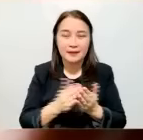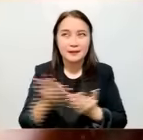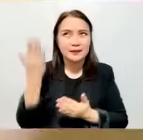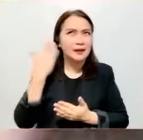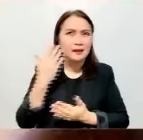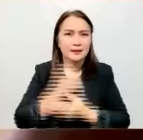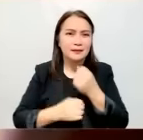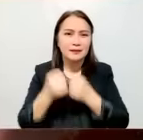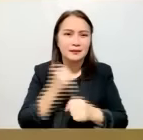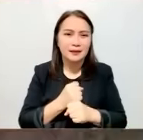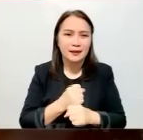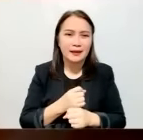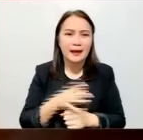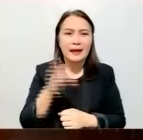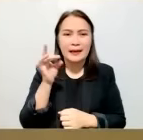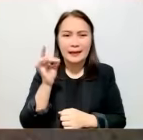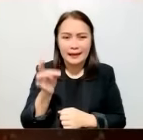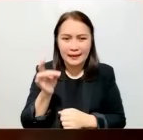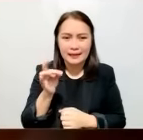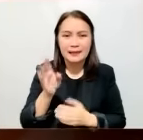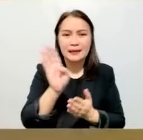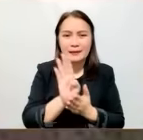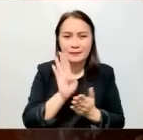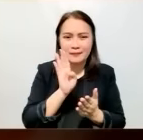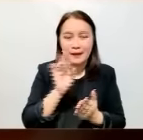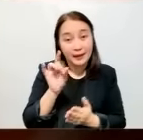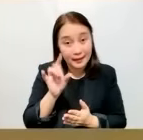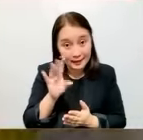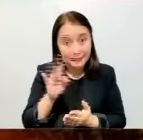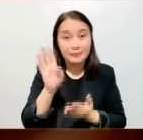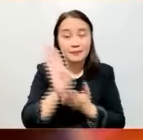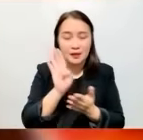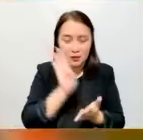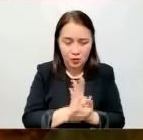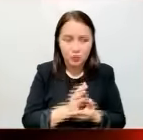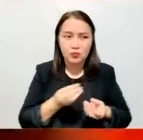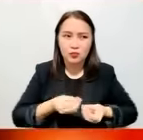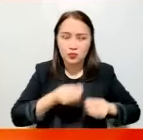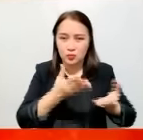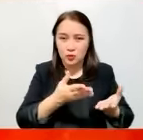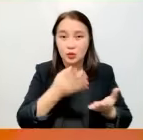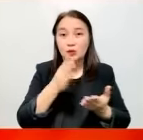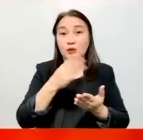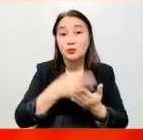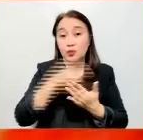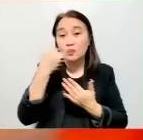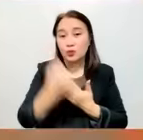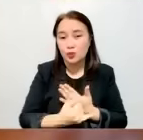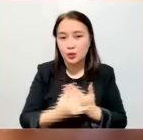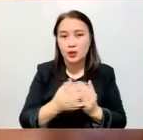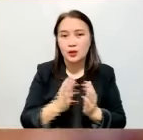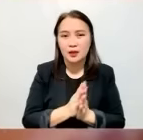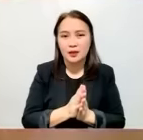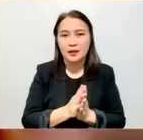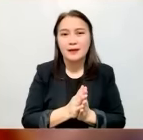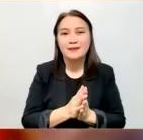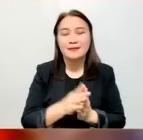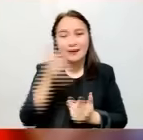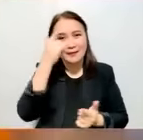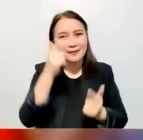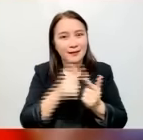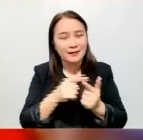pesos naman ang pinamahagi para sa isa pang programa, ang Targeted Cash Transfer Program, 500 piso kada buwan